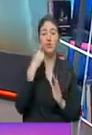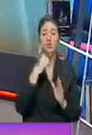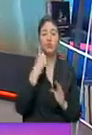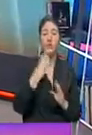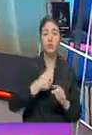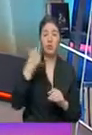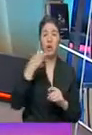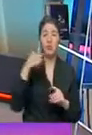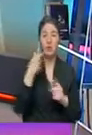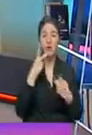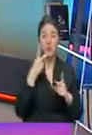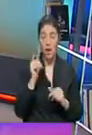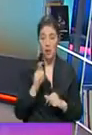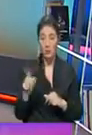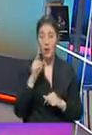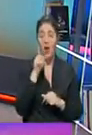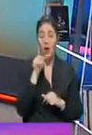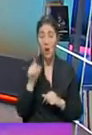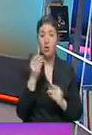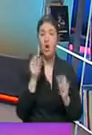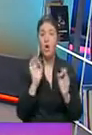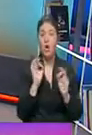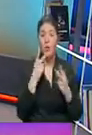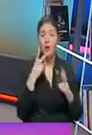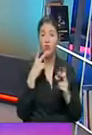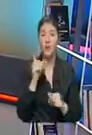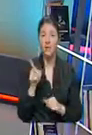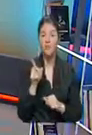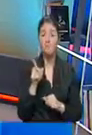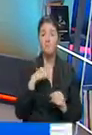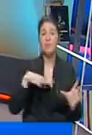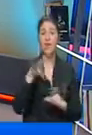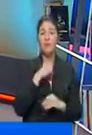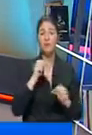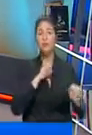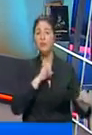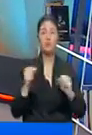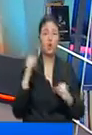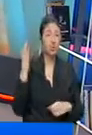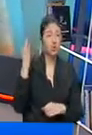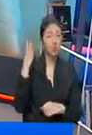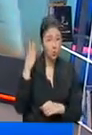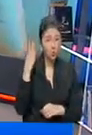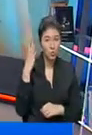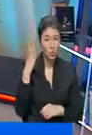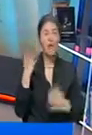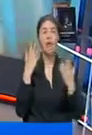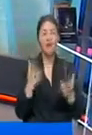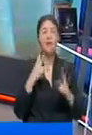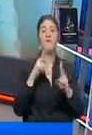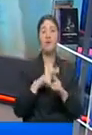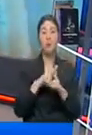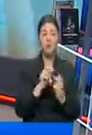Cumhurbaşkanı Erdoğan bir açıklama yaptı. O da önemli bir açıklamaydı. Hepimizin isyanını duymuştu.